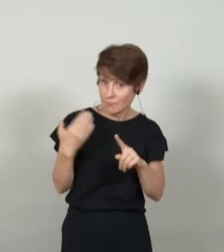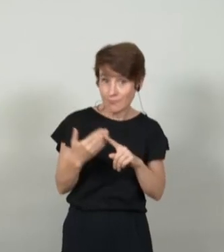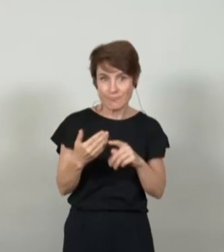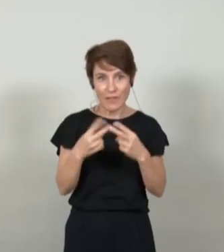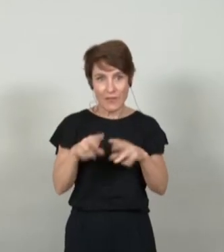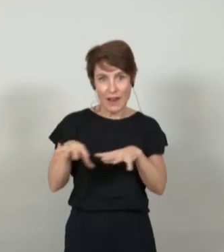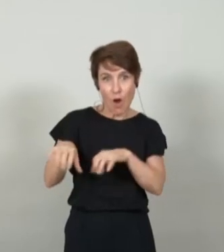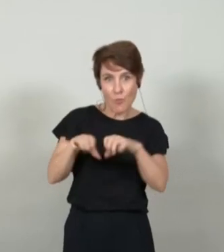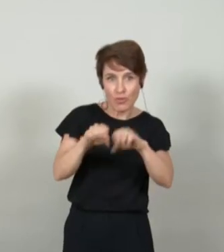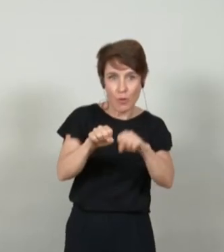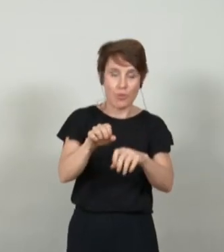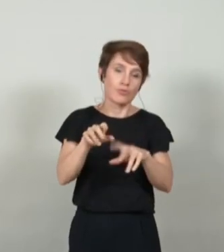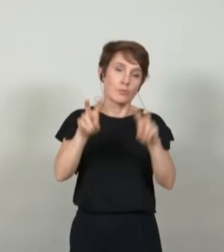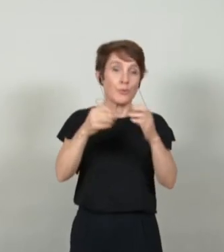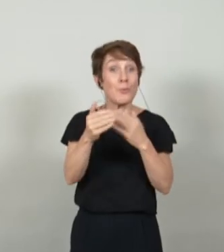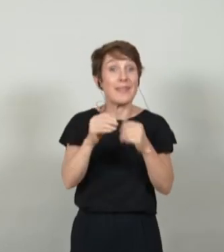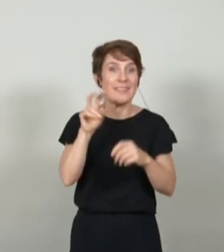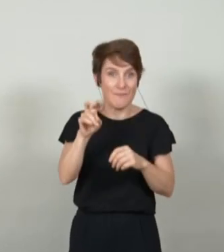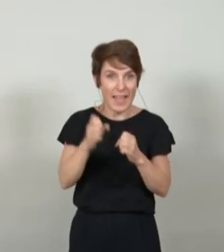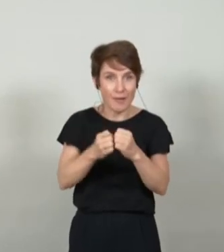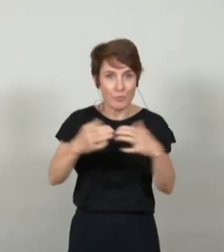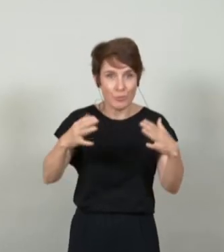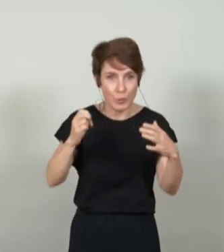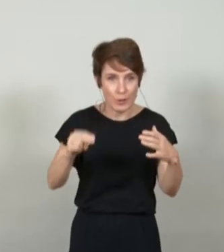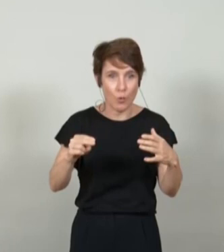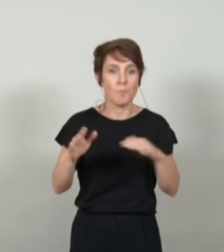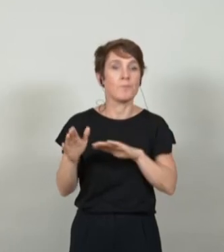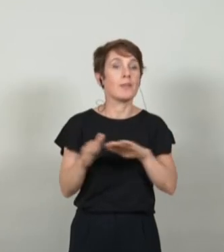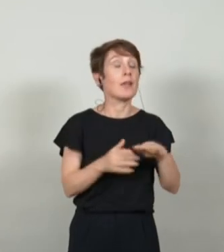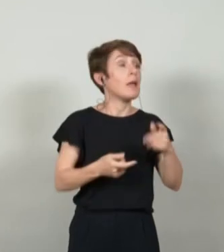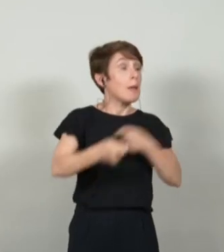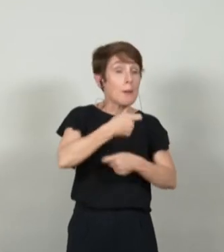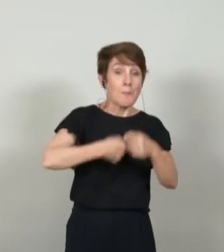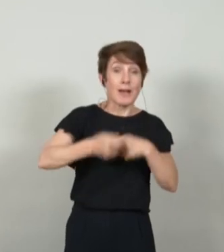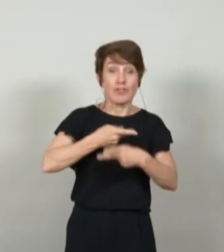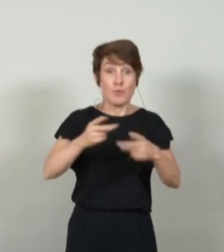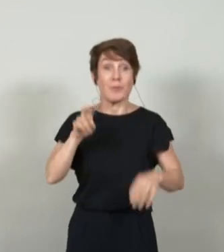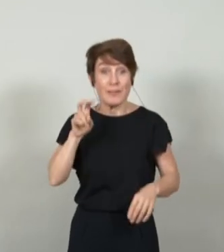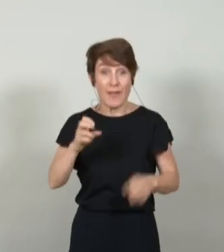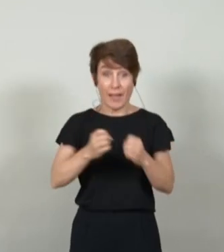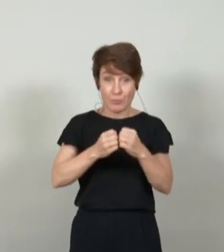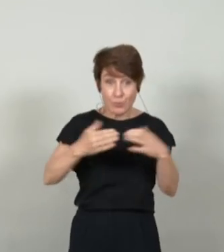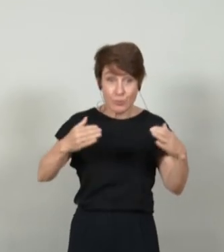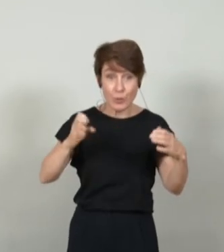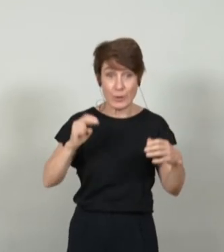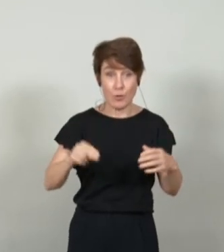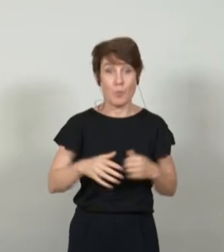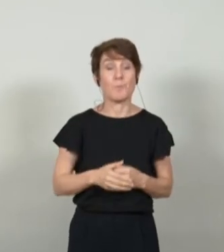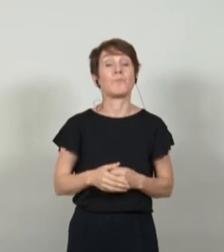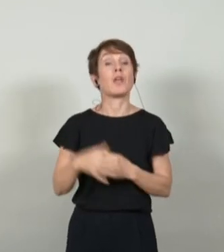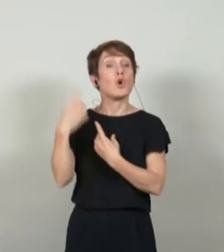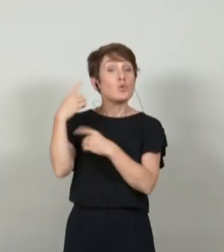particulièrement des emplois verts l'augmentation des marchés publics vers l'augmentation du tourisme